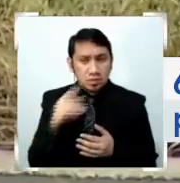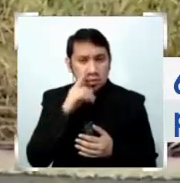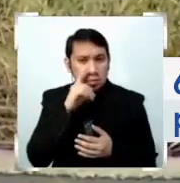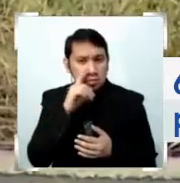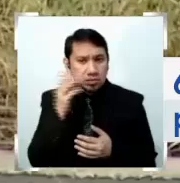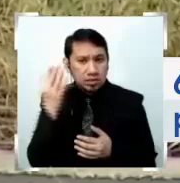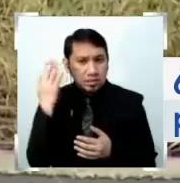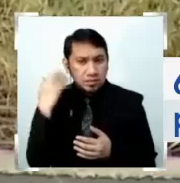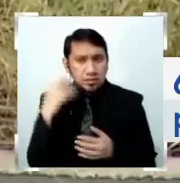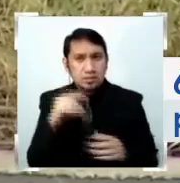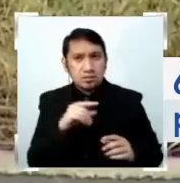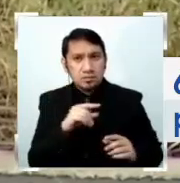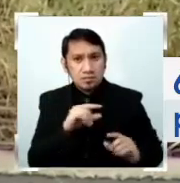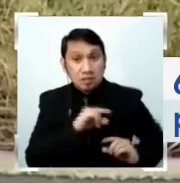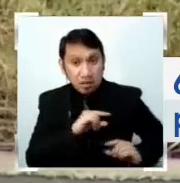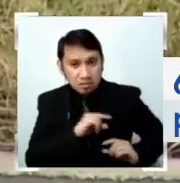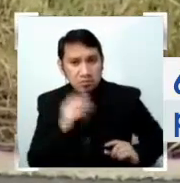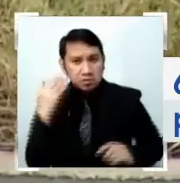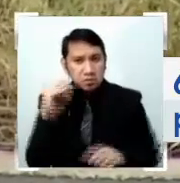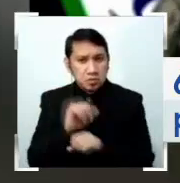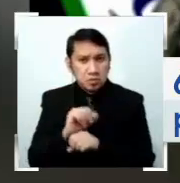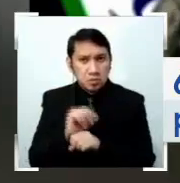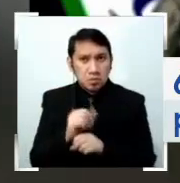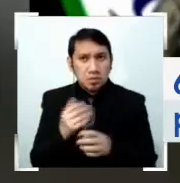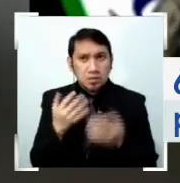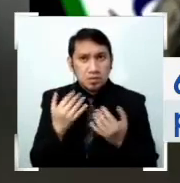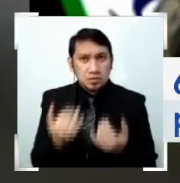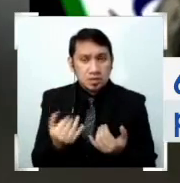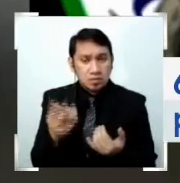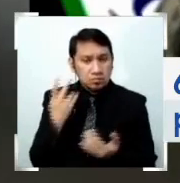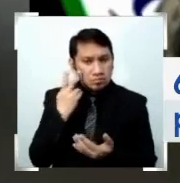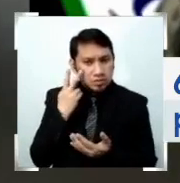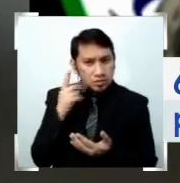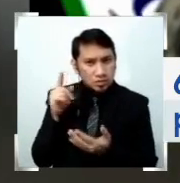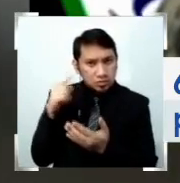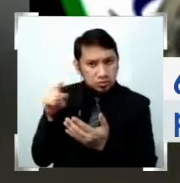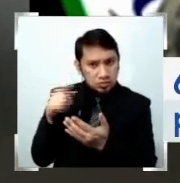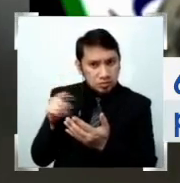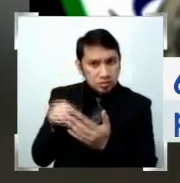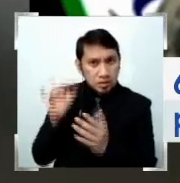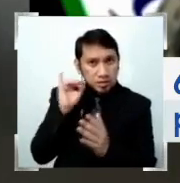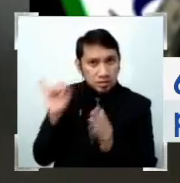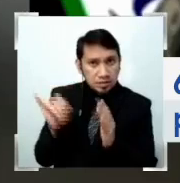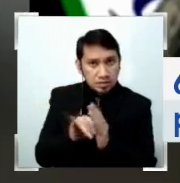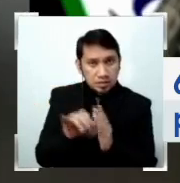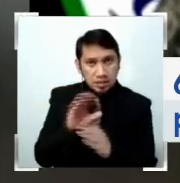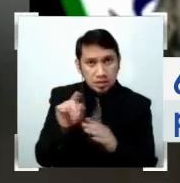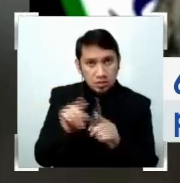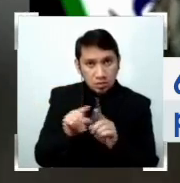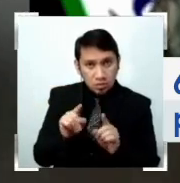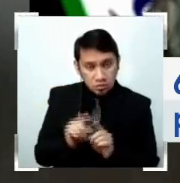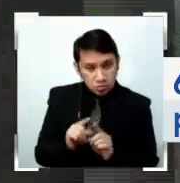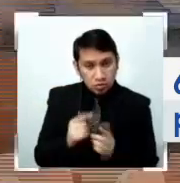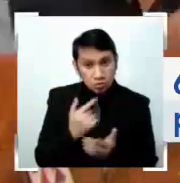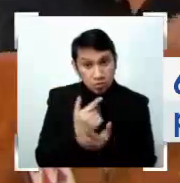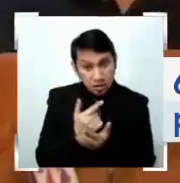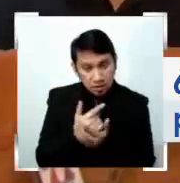ng security guard. Tinitingnan namin ang identity ng mga sakyan at mga baril na na-recover natin sa